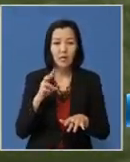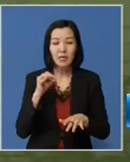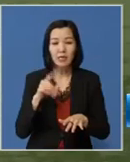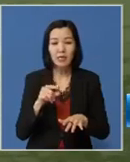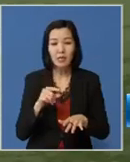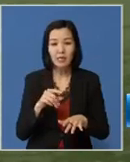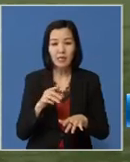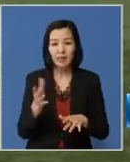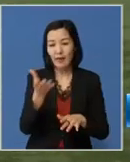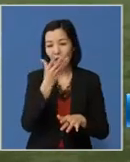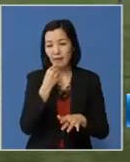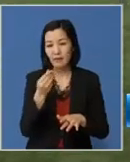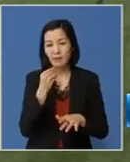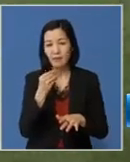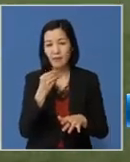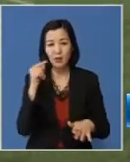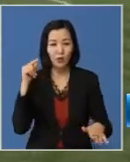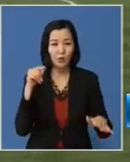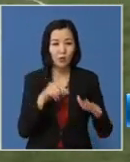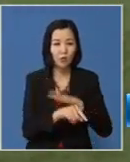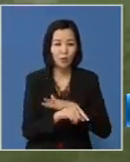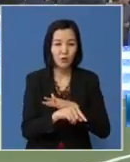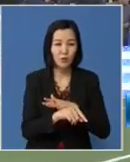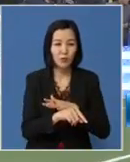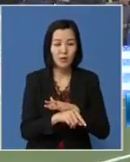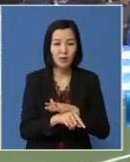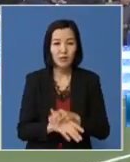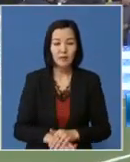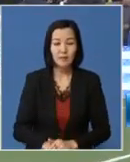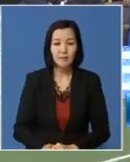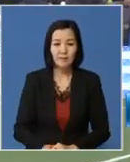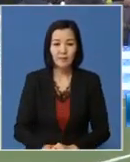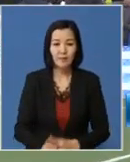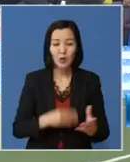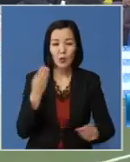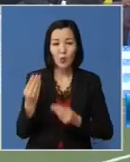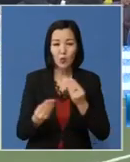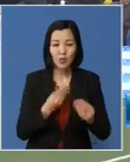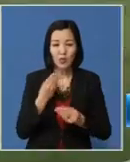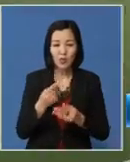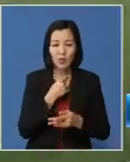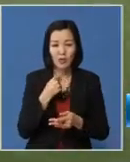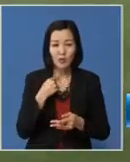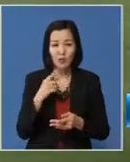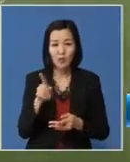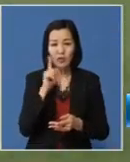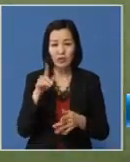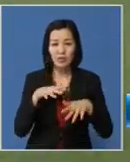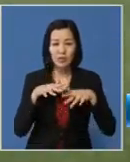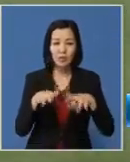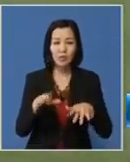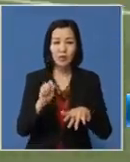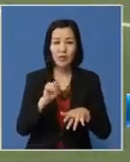допты әдемі әдіспен бойынан асыра теуіп қарсыластар қақпасынан бірақ шығарды. Ойын аяғына таман талдықорғандық жас шабуылшы